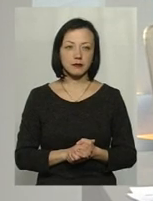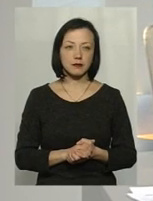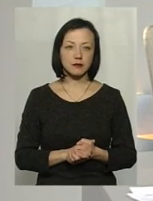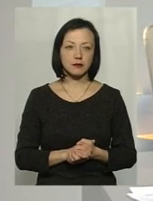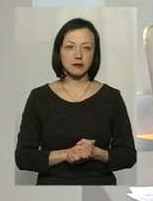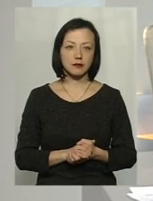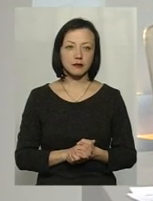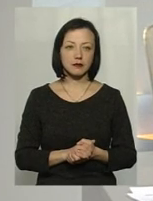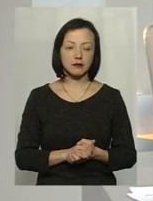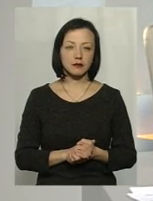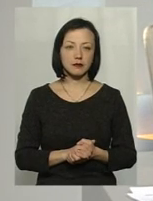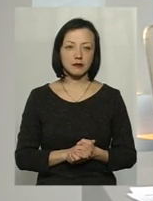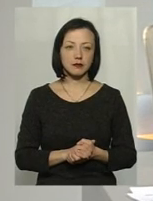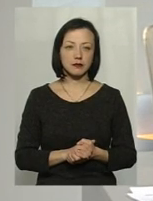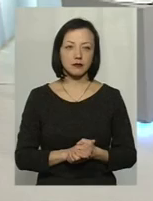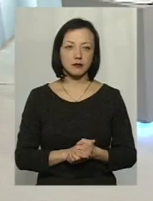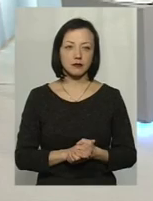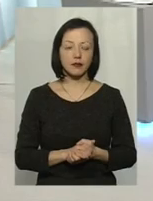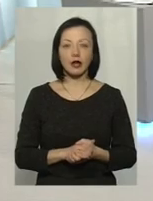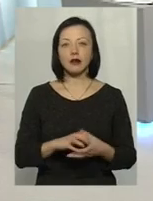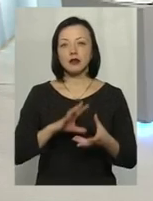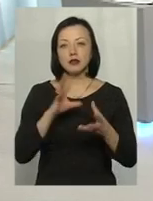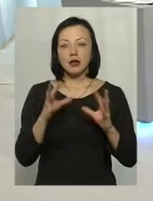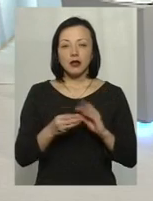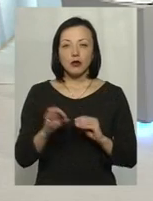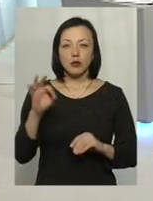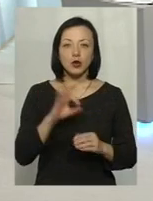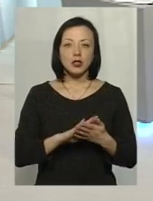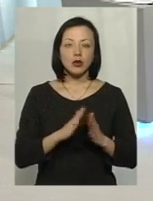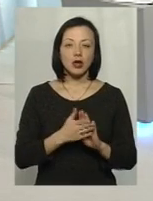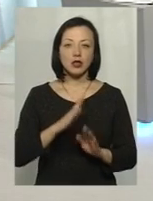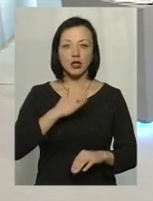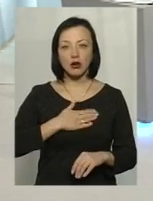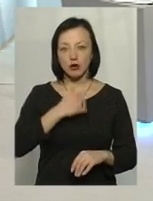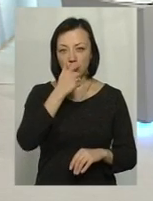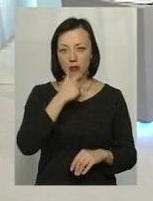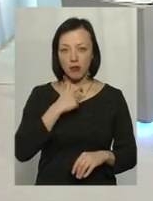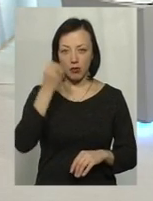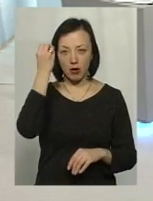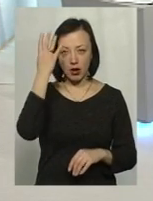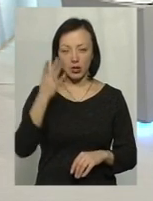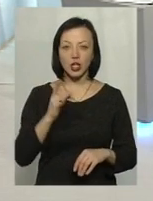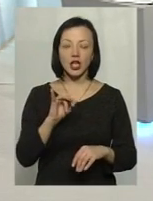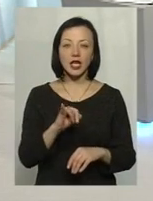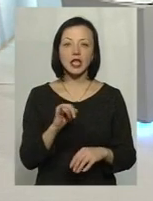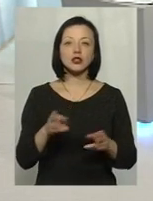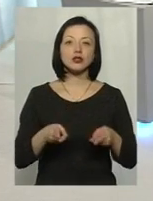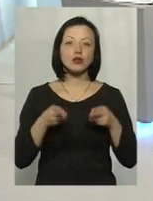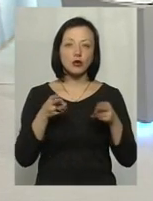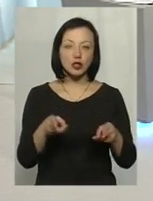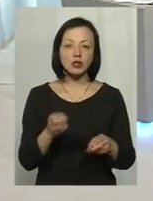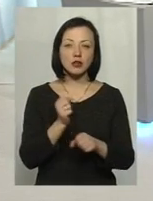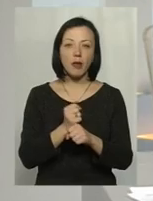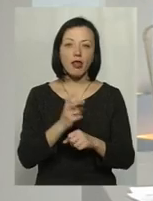ситуації з нашою мораллю і зі злочинами, скоєними на сексуальному ґрунті, яка